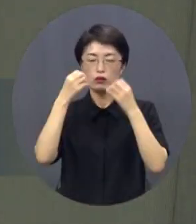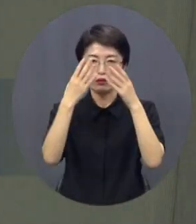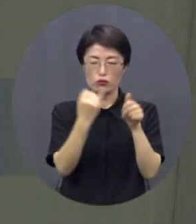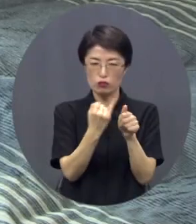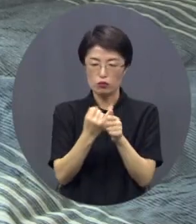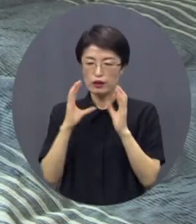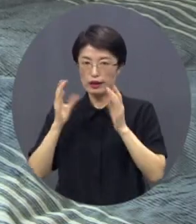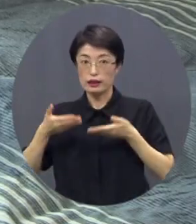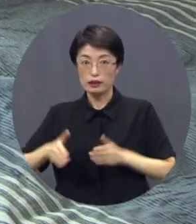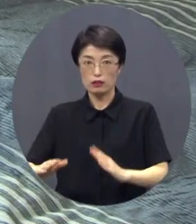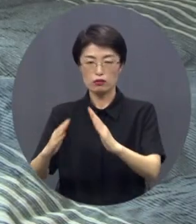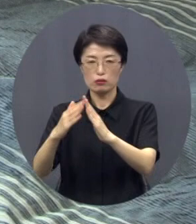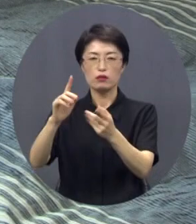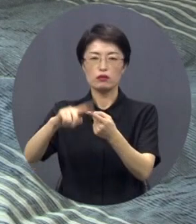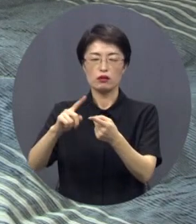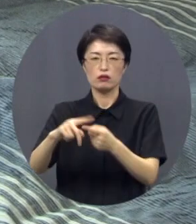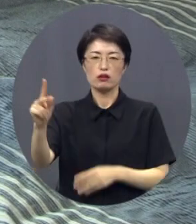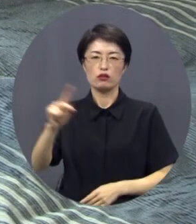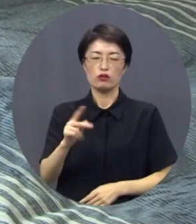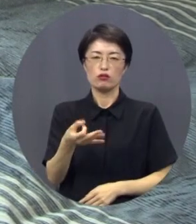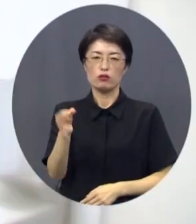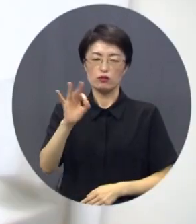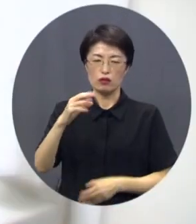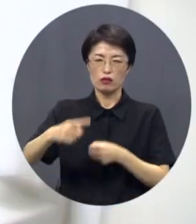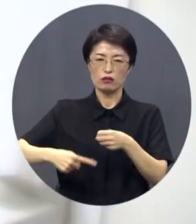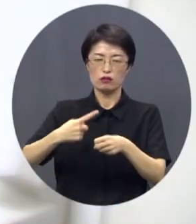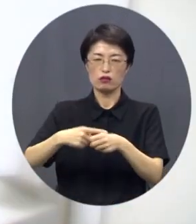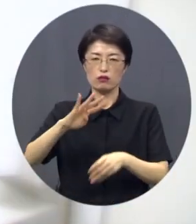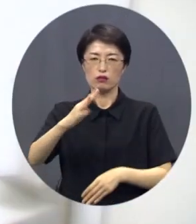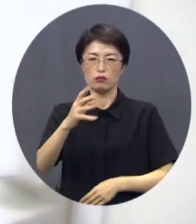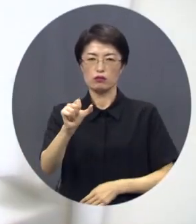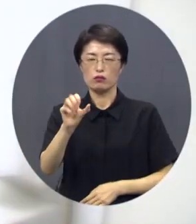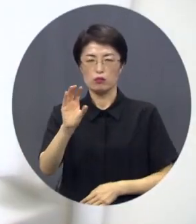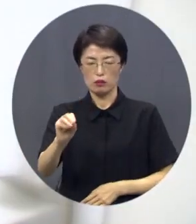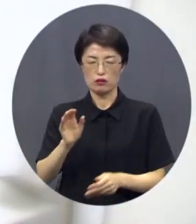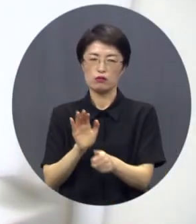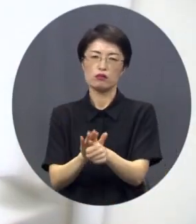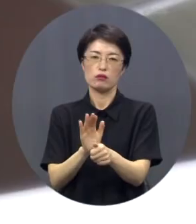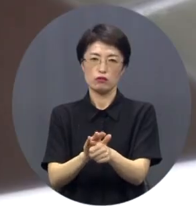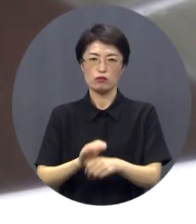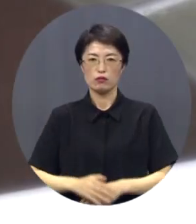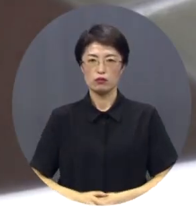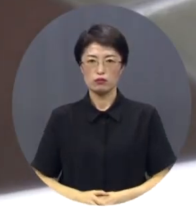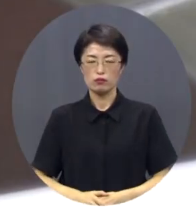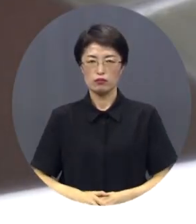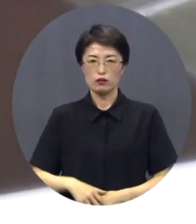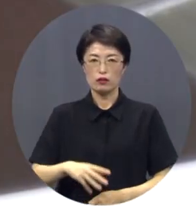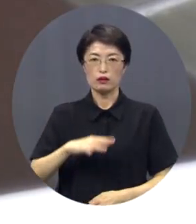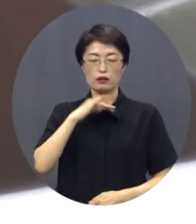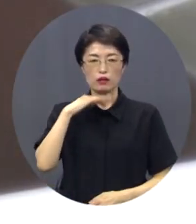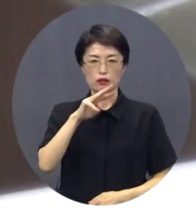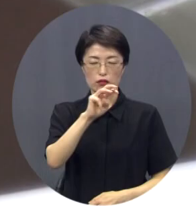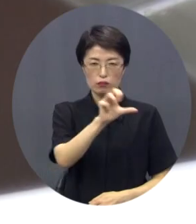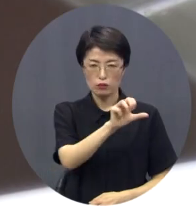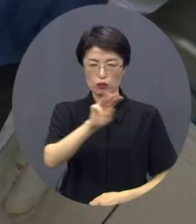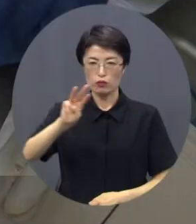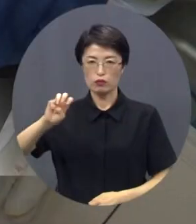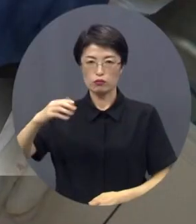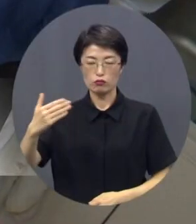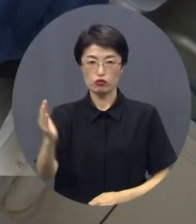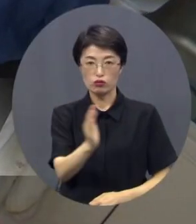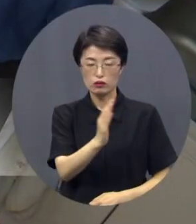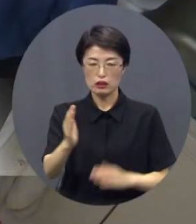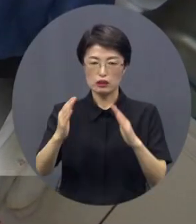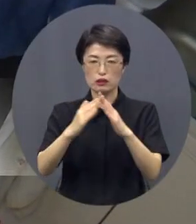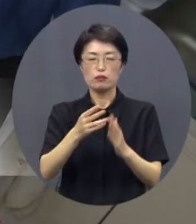가정에는 대출 이자를 연간 450만 원까지 지원합니다 35세에서 39세의 주택이